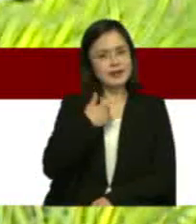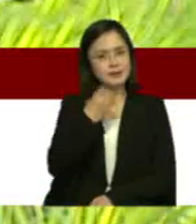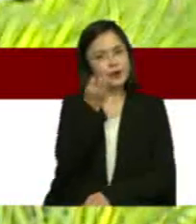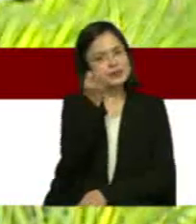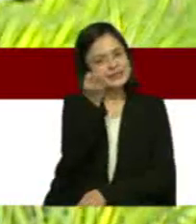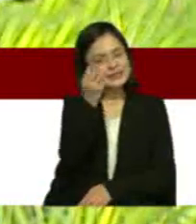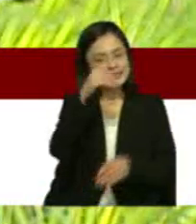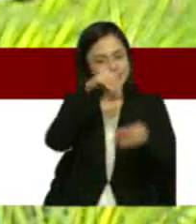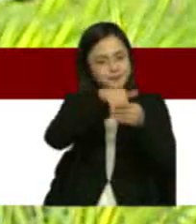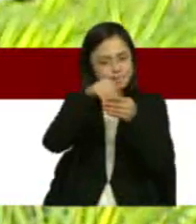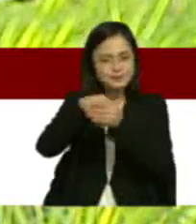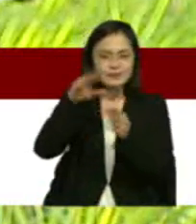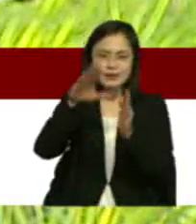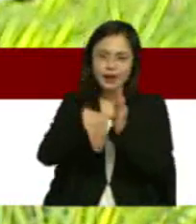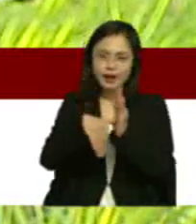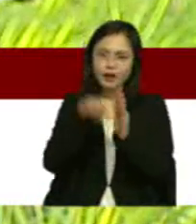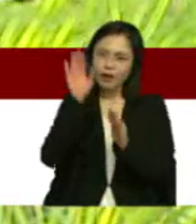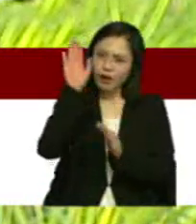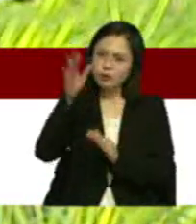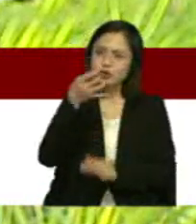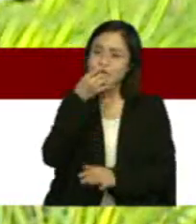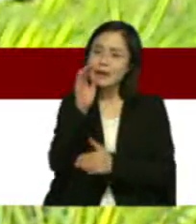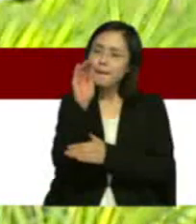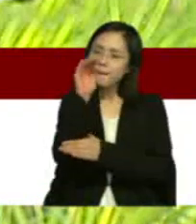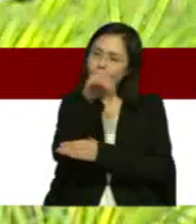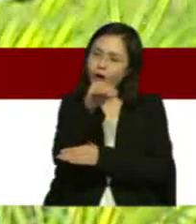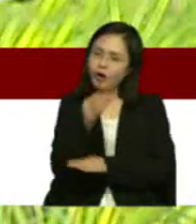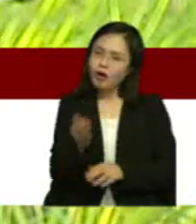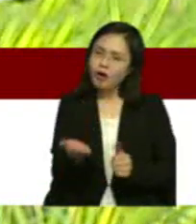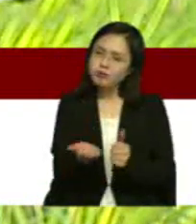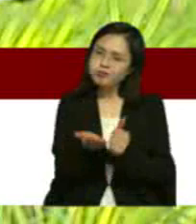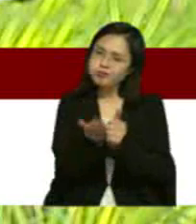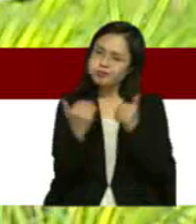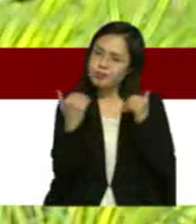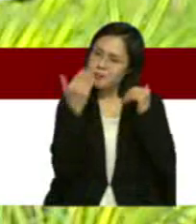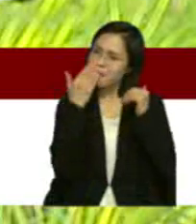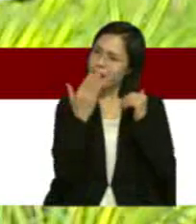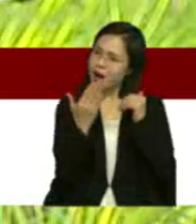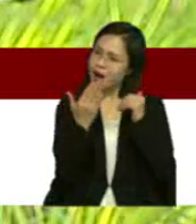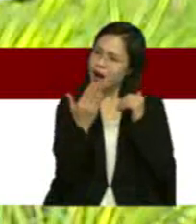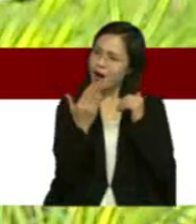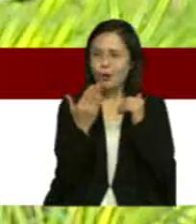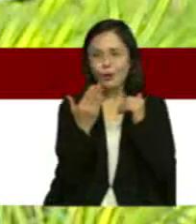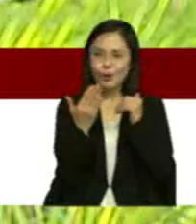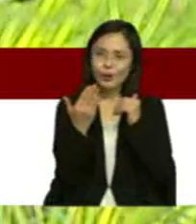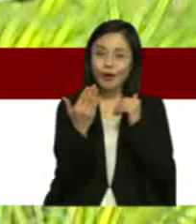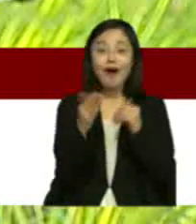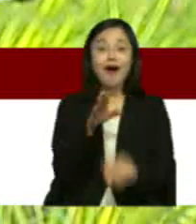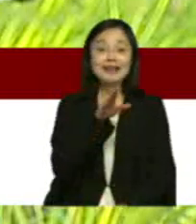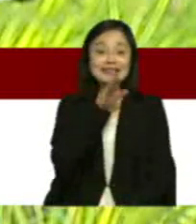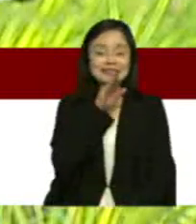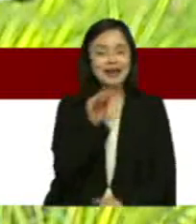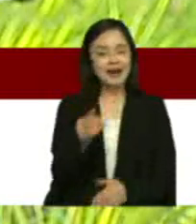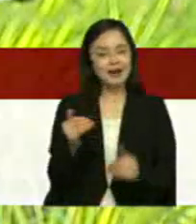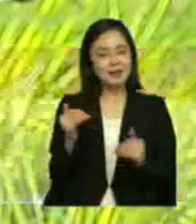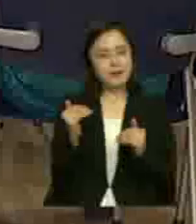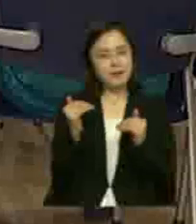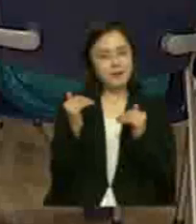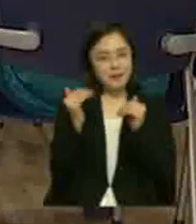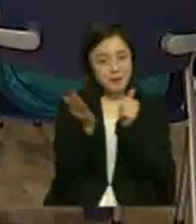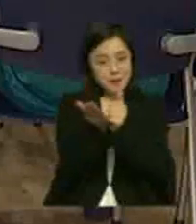자랄까 이런 걱정도 했었고 여기까지 오면서 제가 벼를 키웠다는 게 결실을 맺어서 이제 너무